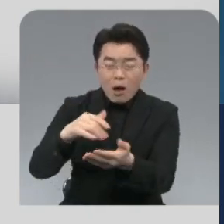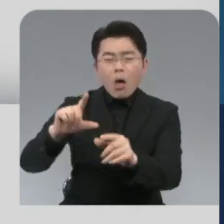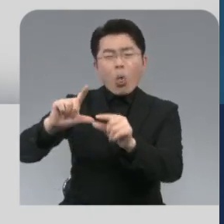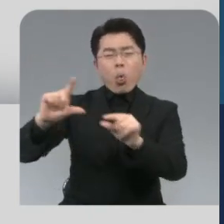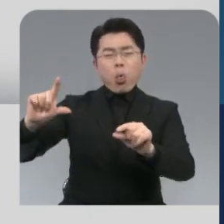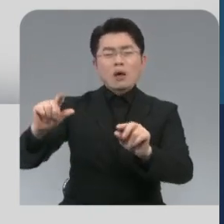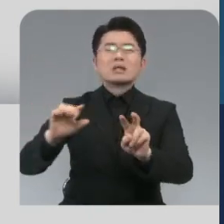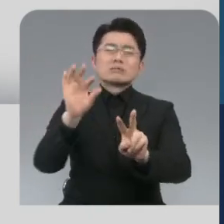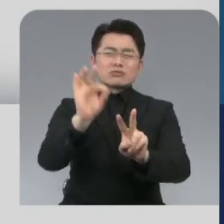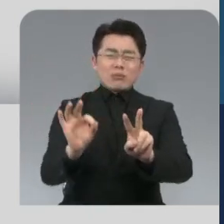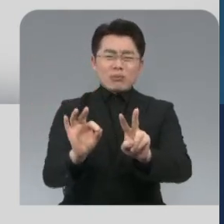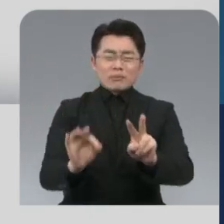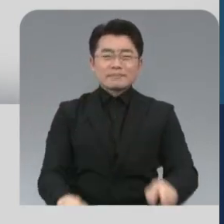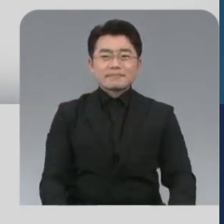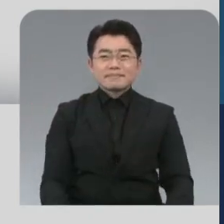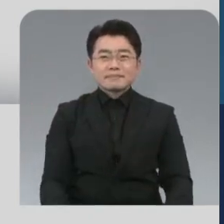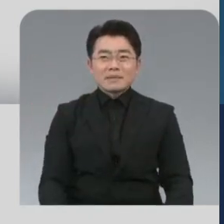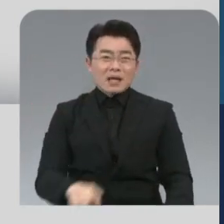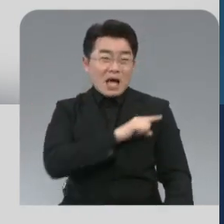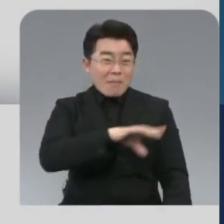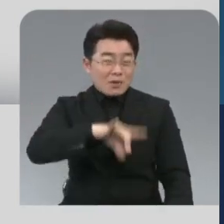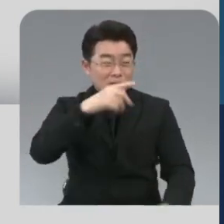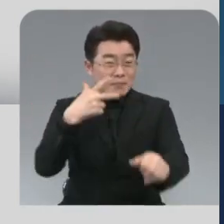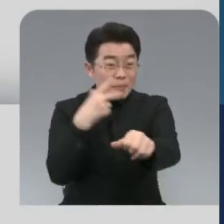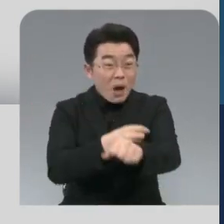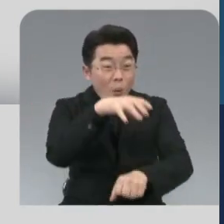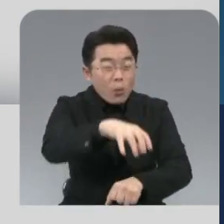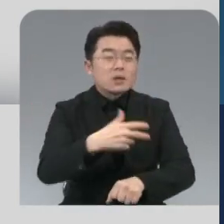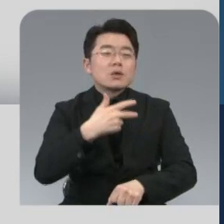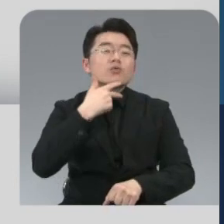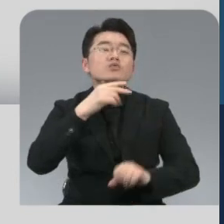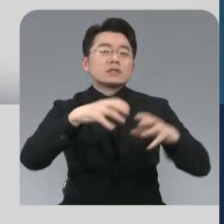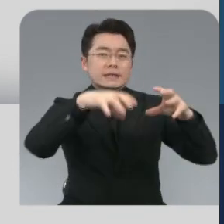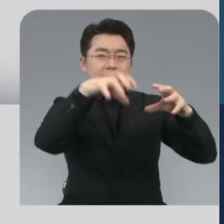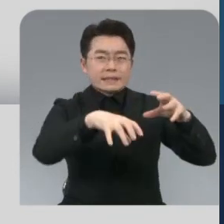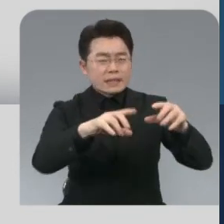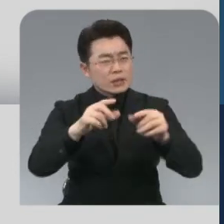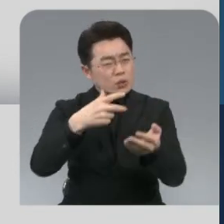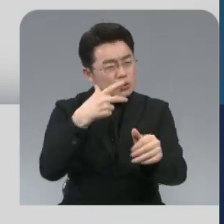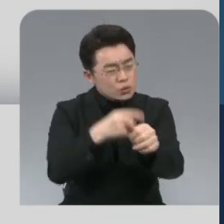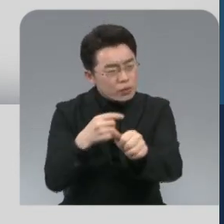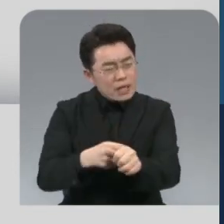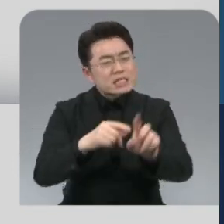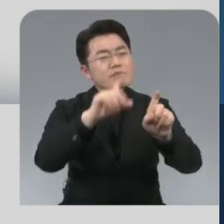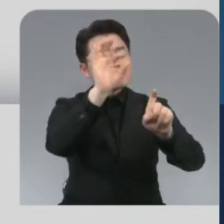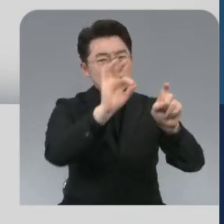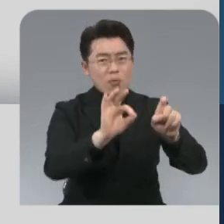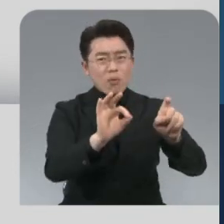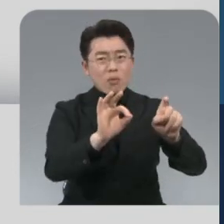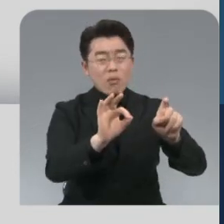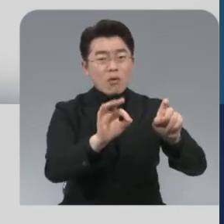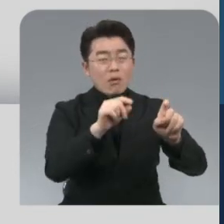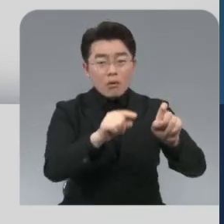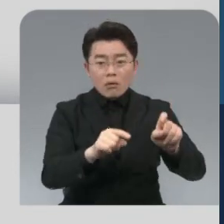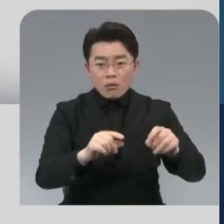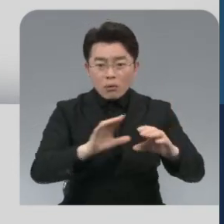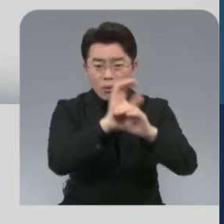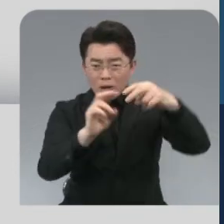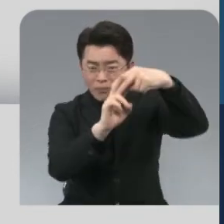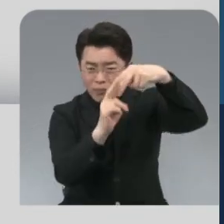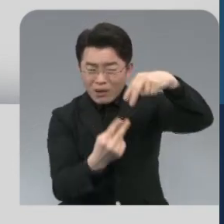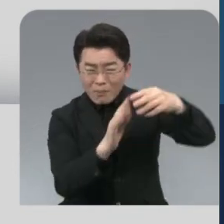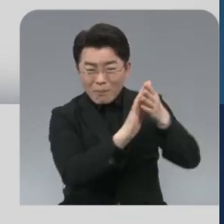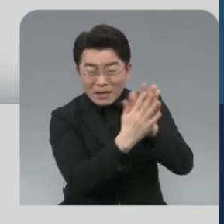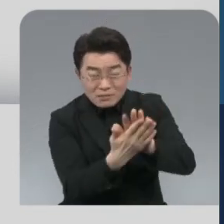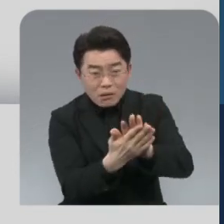머물고 있습니다. 가장 먼저 백신 접종을 시작한 영국은 11%가 접종을 완료했지만 변이 바이러스 출현으로